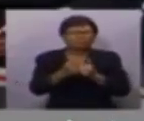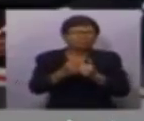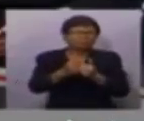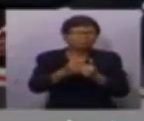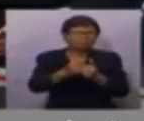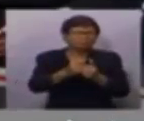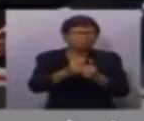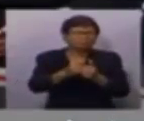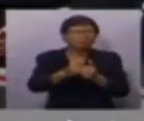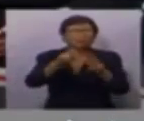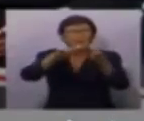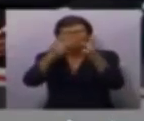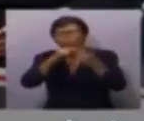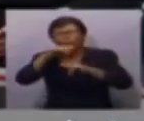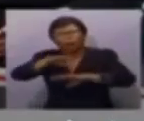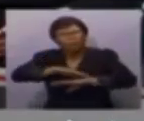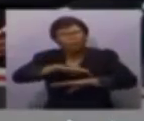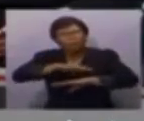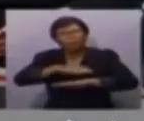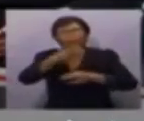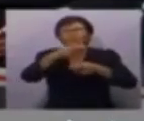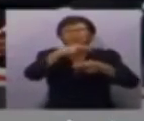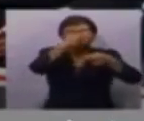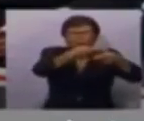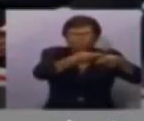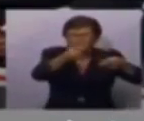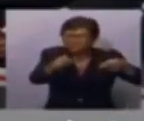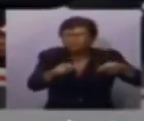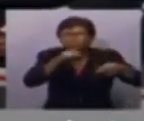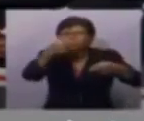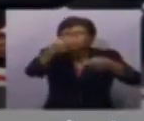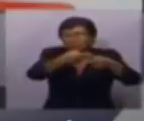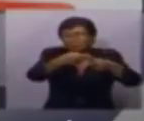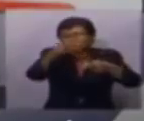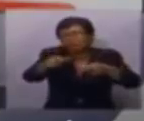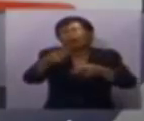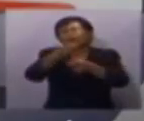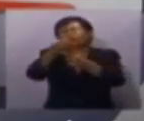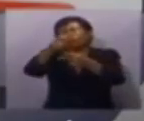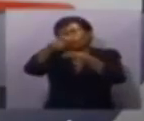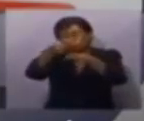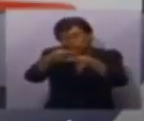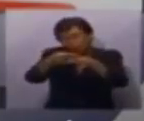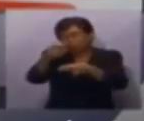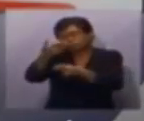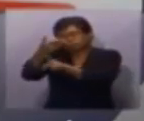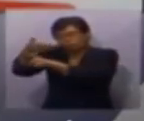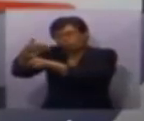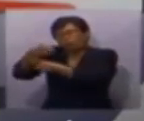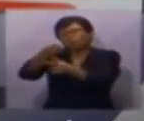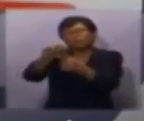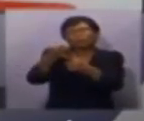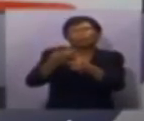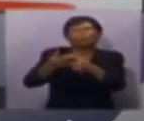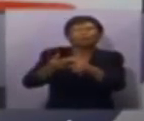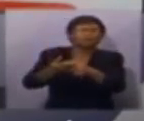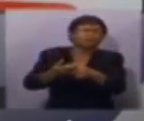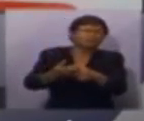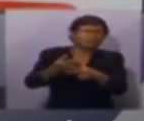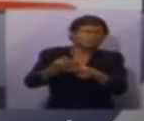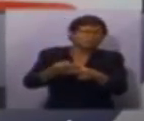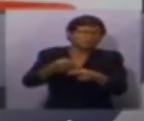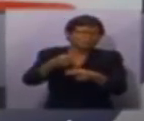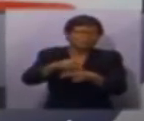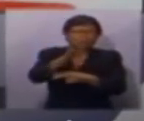percaturan politik ataupun parti yang tidak menamakan mereka sebagai calon yang tersingkir. Meskipun ada yang penyandang di kerusi tertentu. Tapi